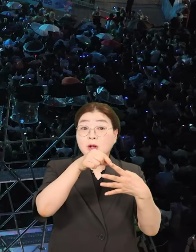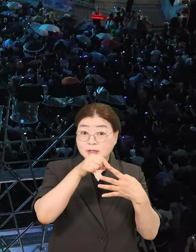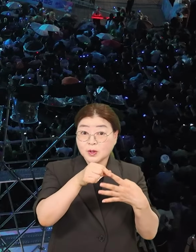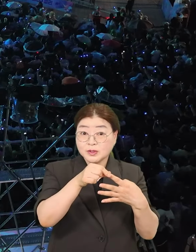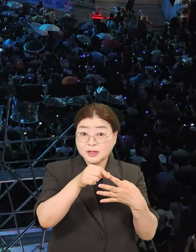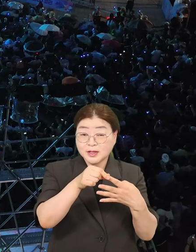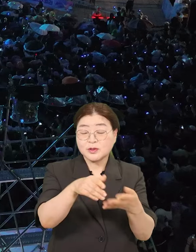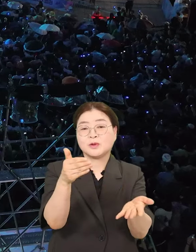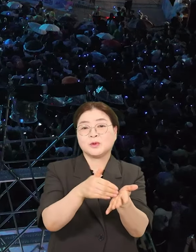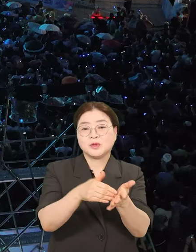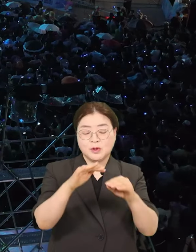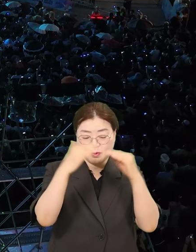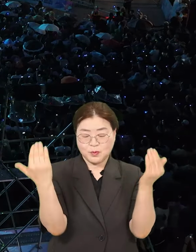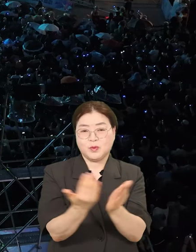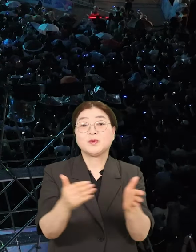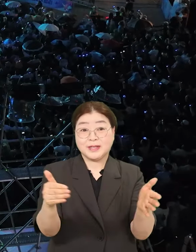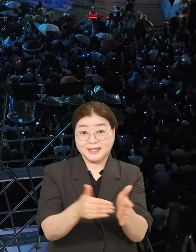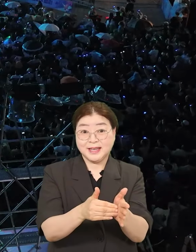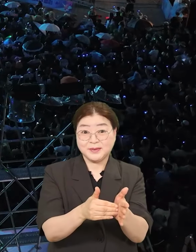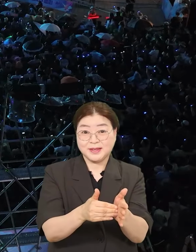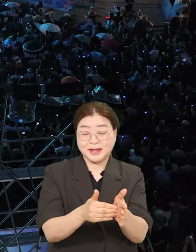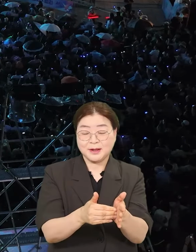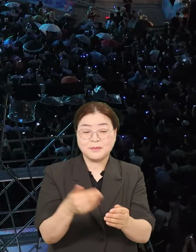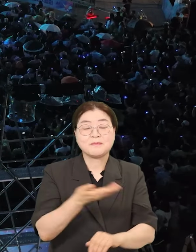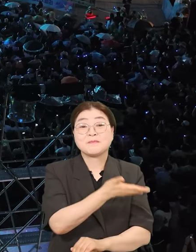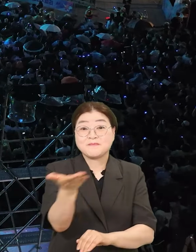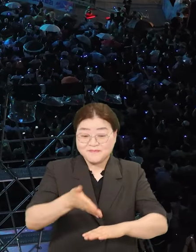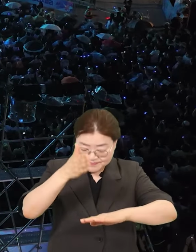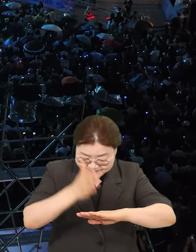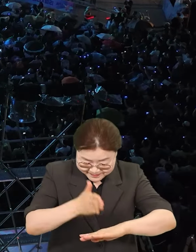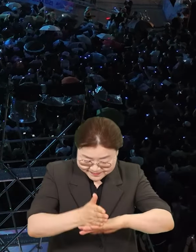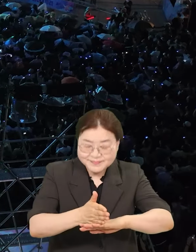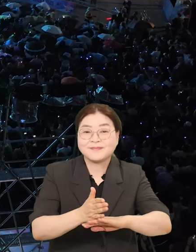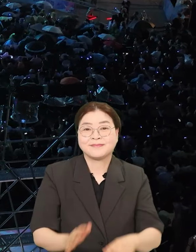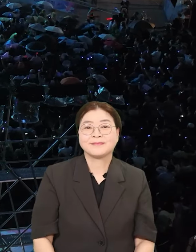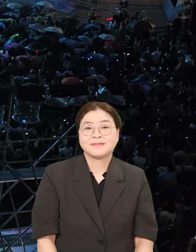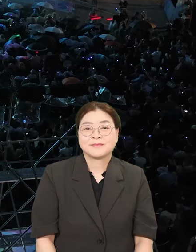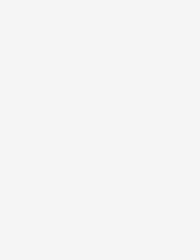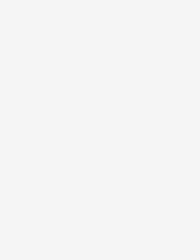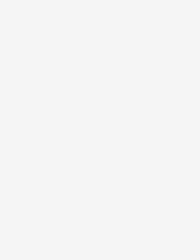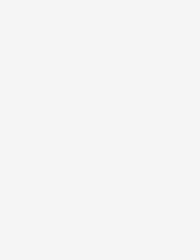이것으로 8월 첫째 주 태백시 주간 단신 뉴스를 모두 마치겠습니다. 시청해주신 여러분 감사합니다.